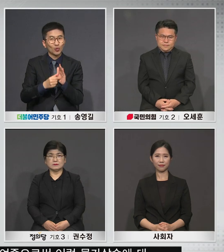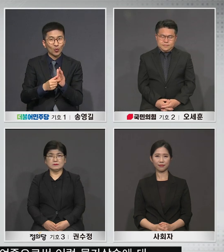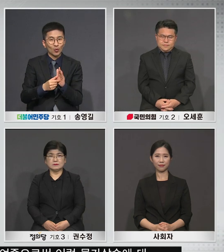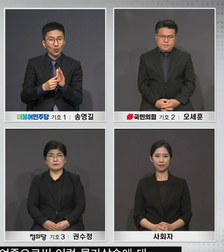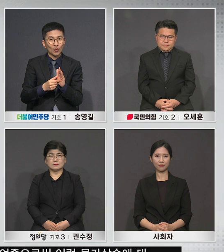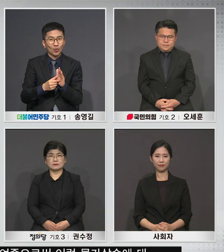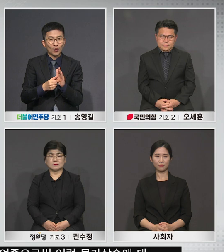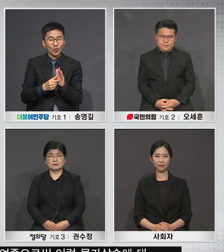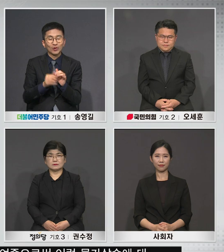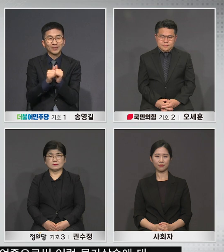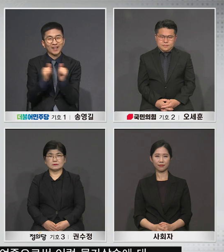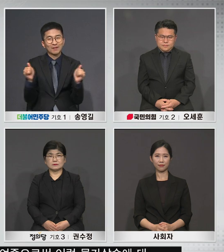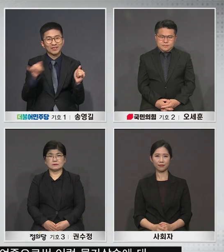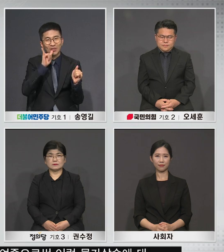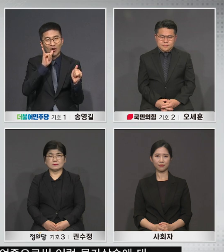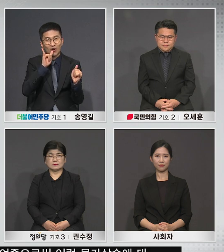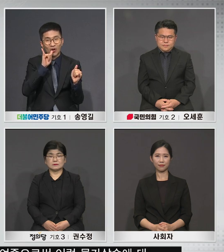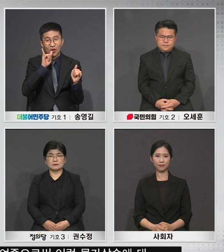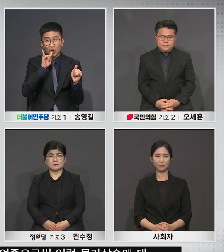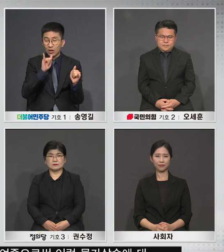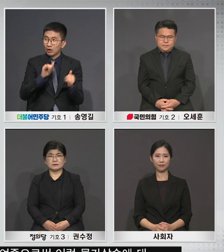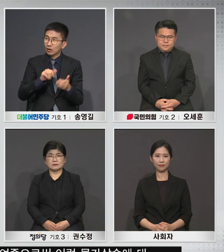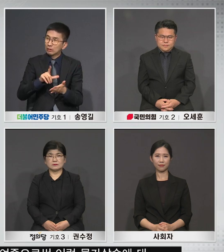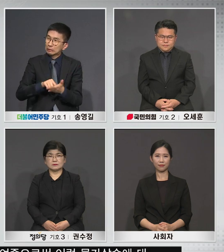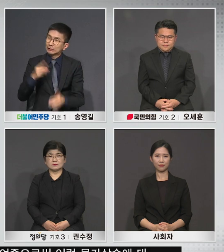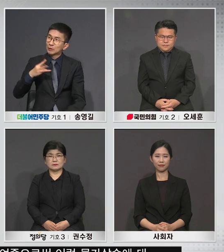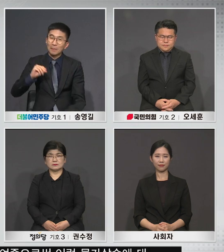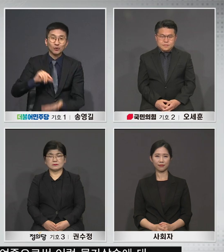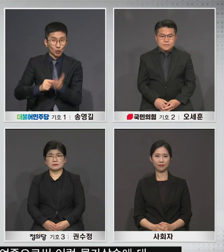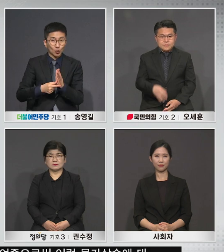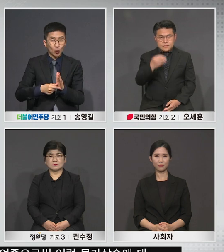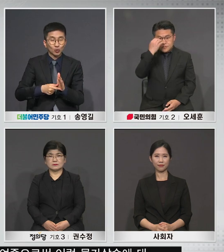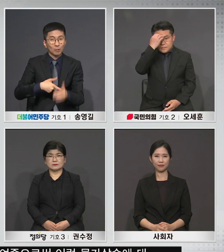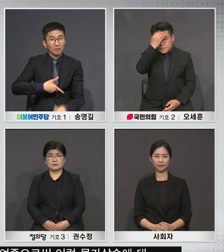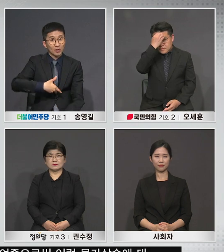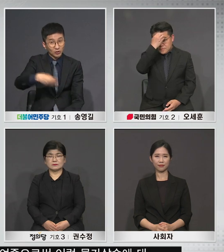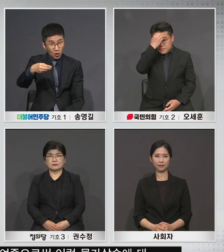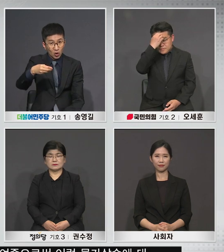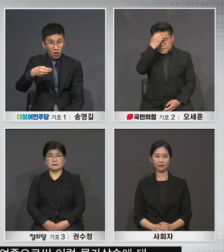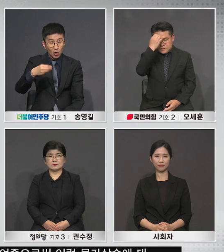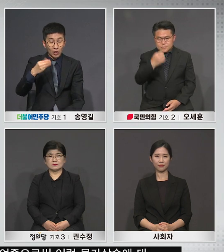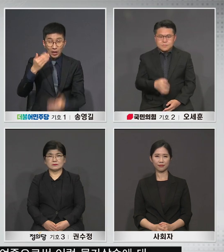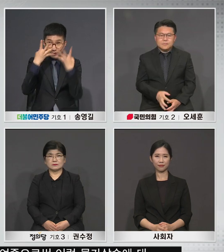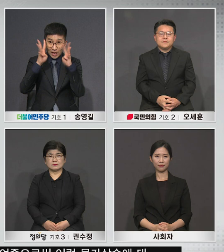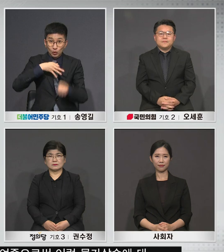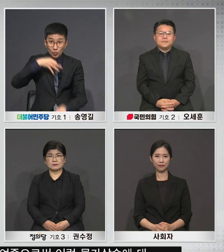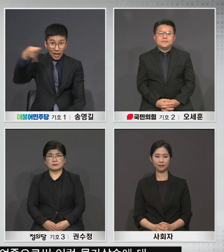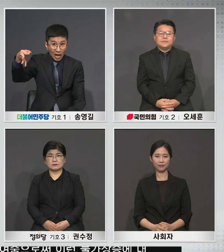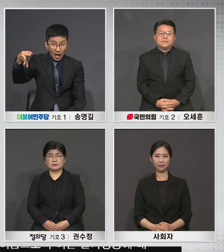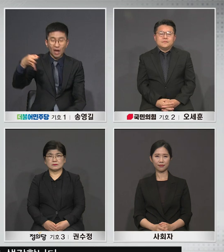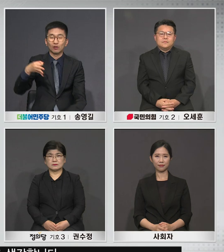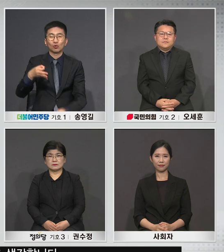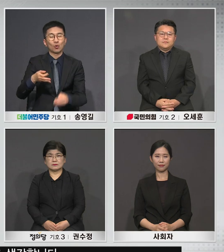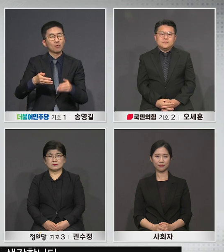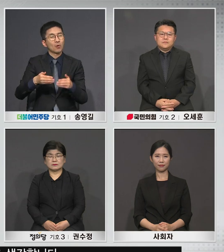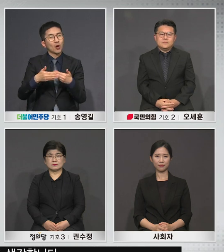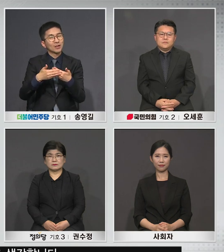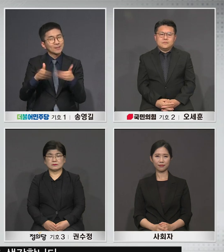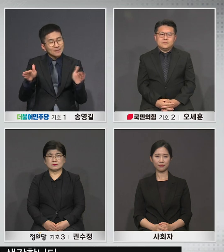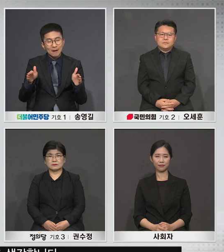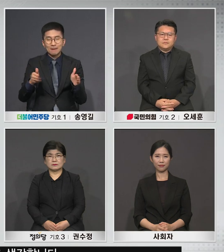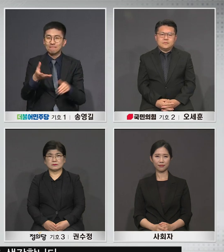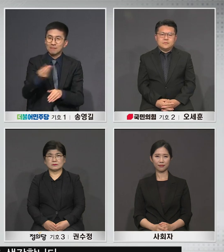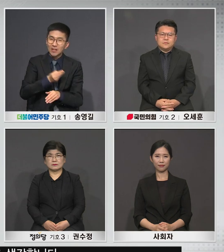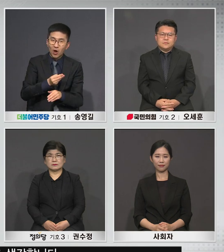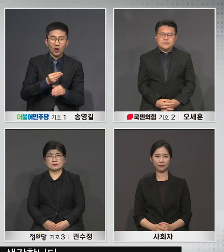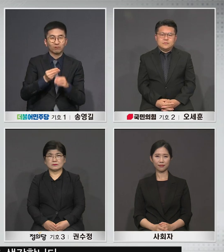정도의 초기 자금을 대출해서 학자금이나 취업, 창업 자금으로 뒷받침하겠습니다. 원금으로 10년 분할 상환할 수